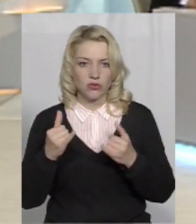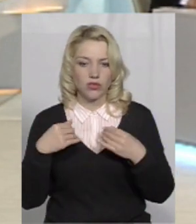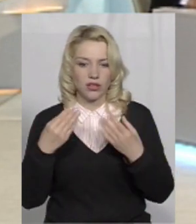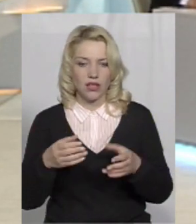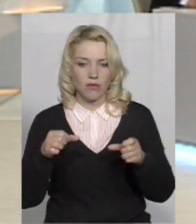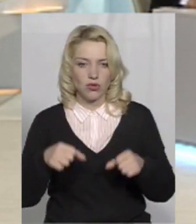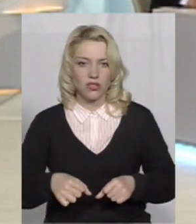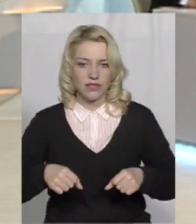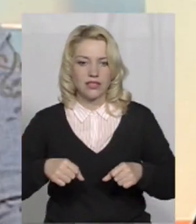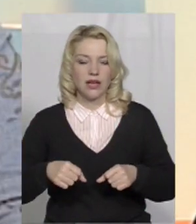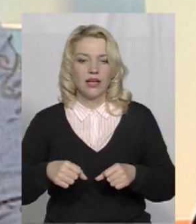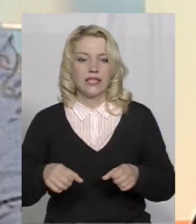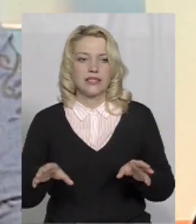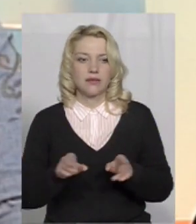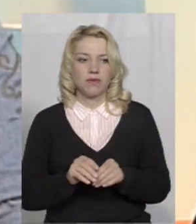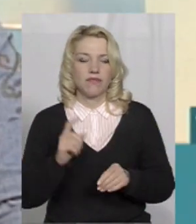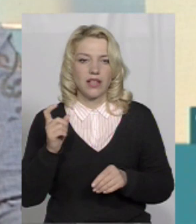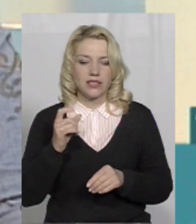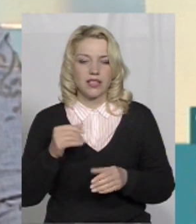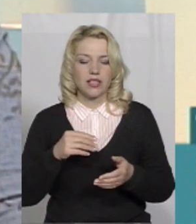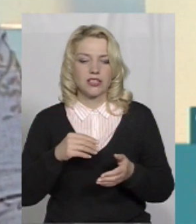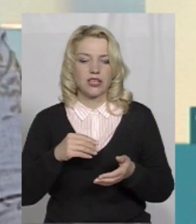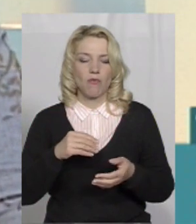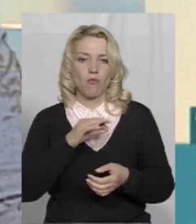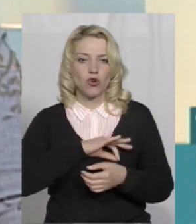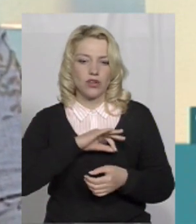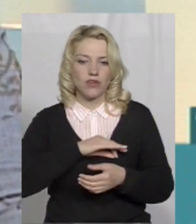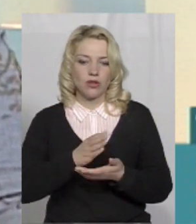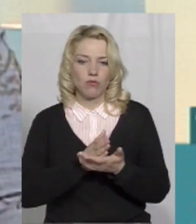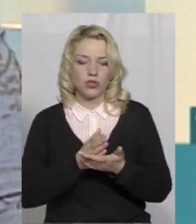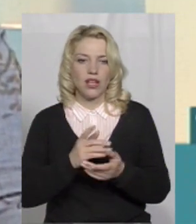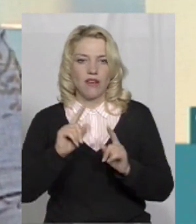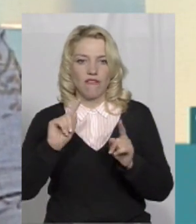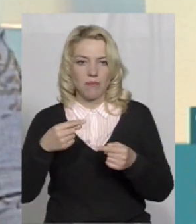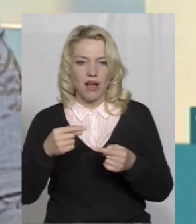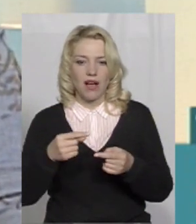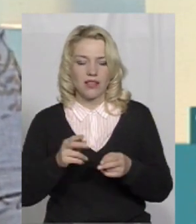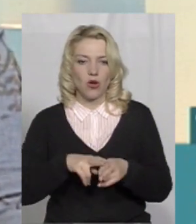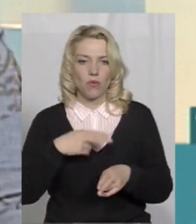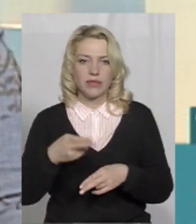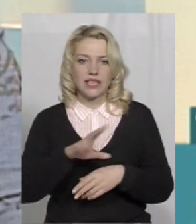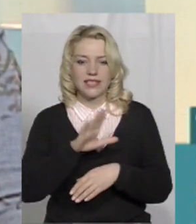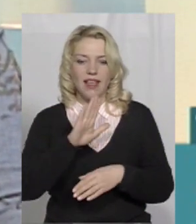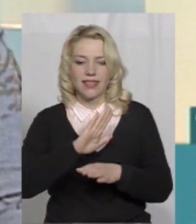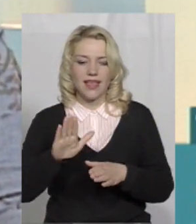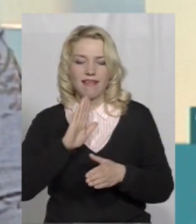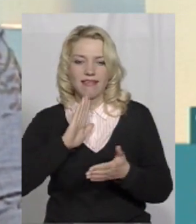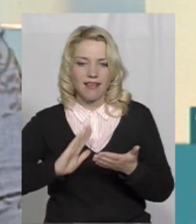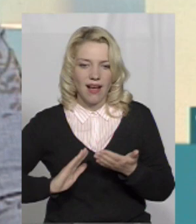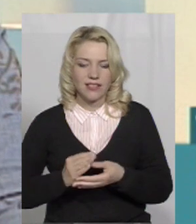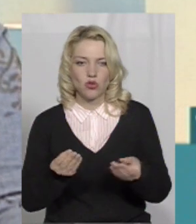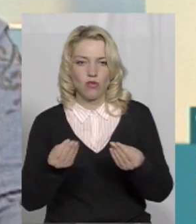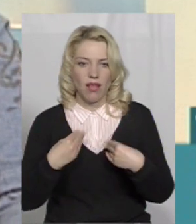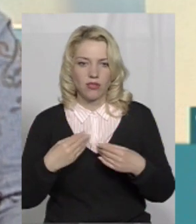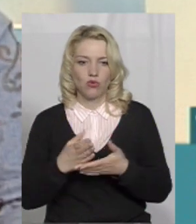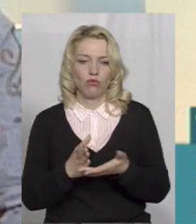права співвласникам, а споживачам послуг вимагати компенсацію за неякісно надану послугу.